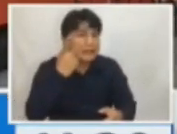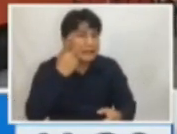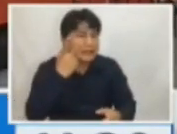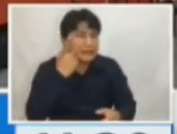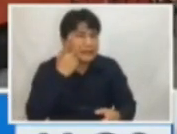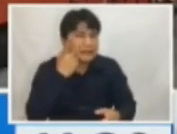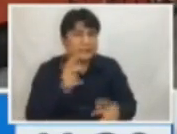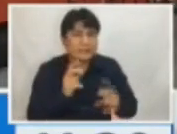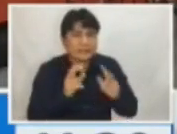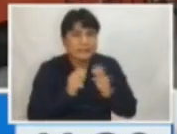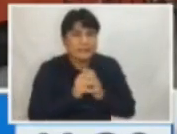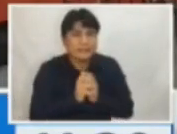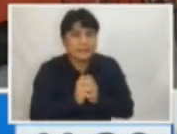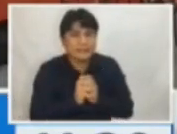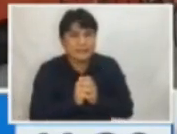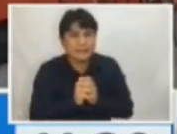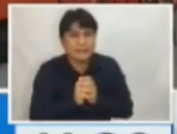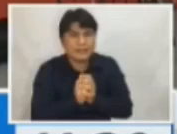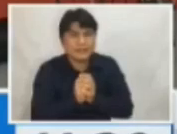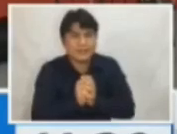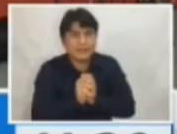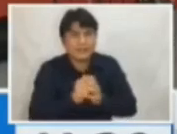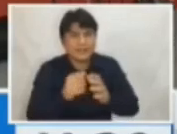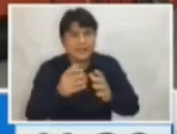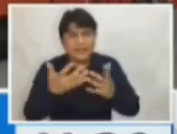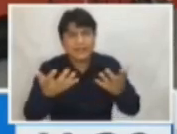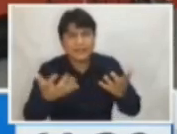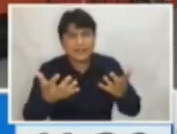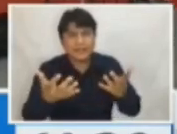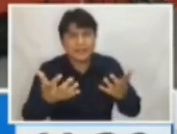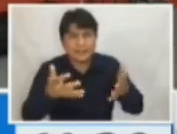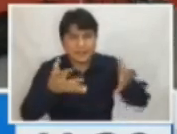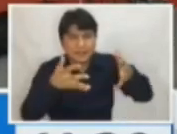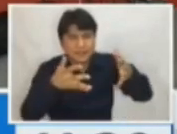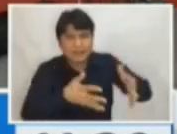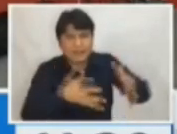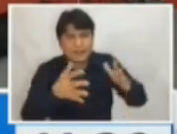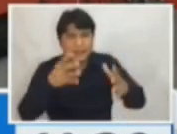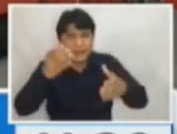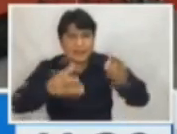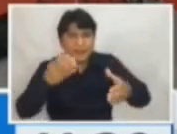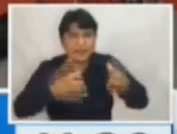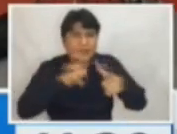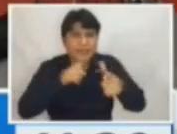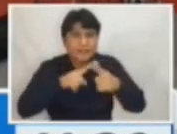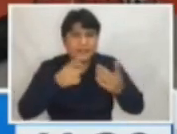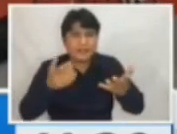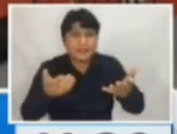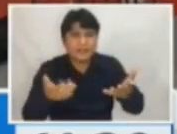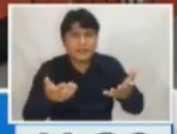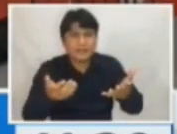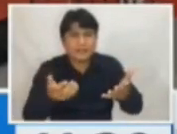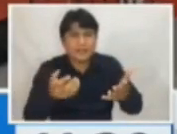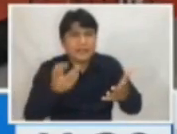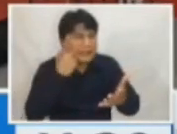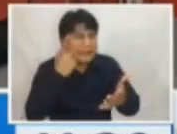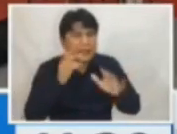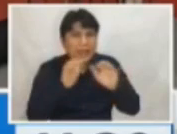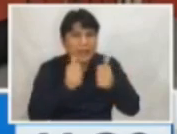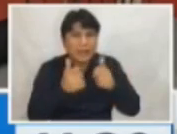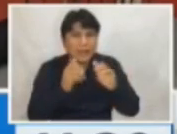daw po ay matulungan sila, Secretary. Yes, ako kukunin natin yung mga complaints na yan